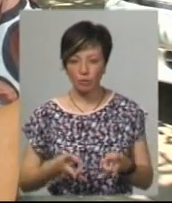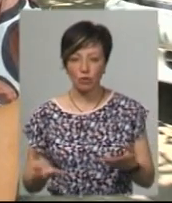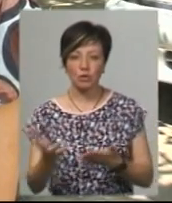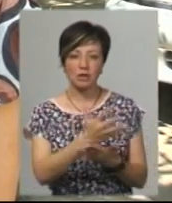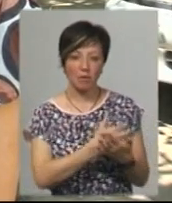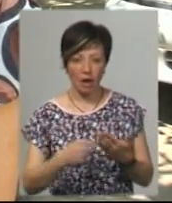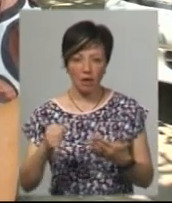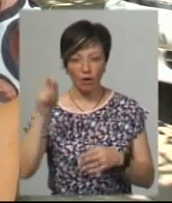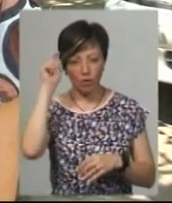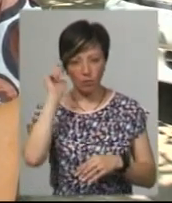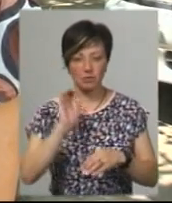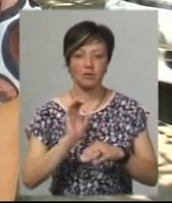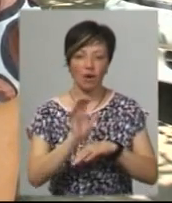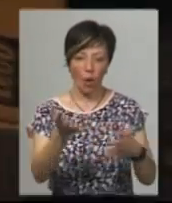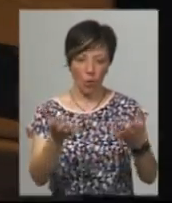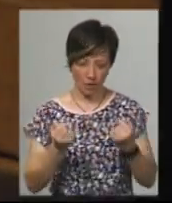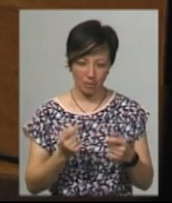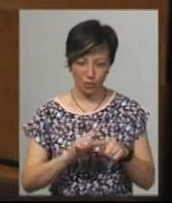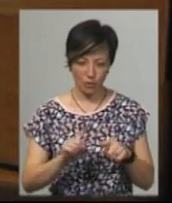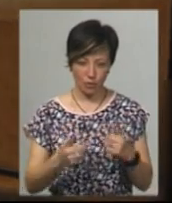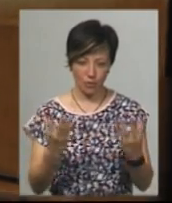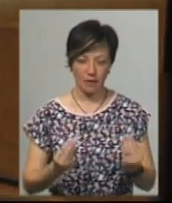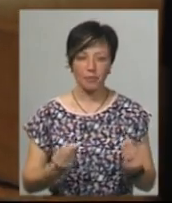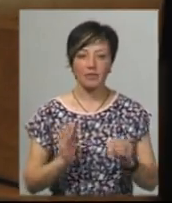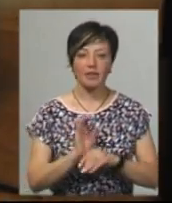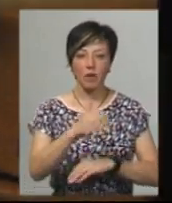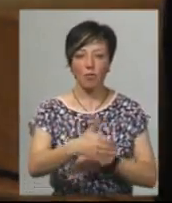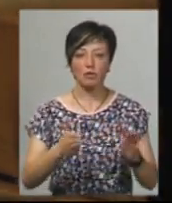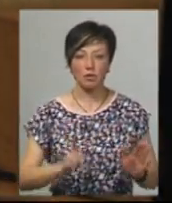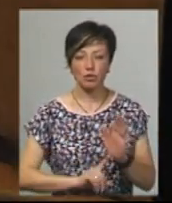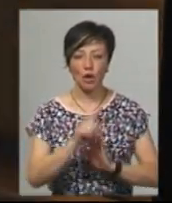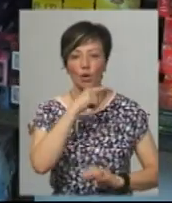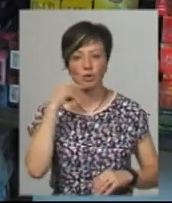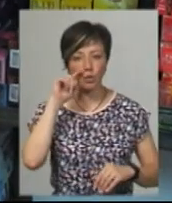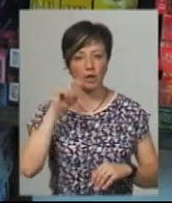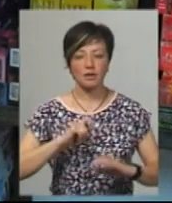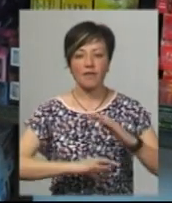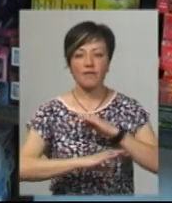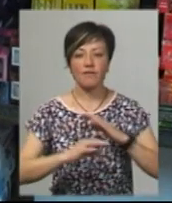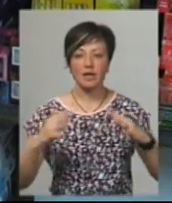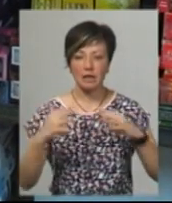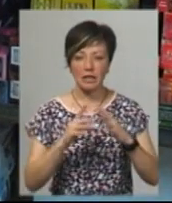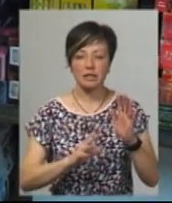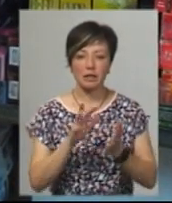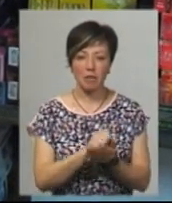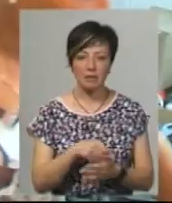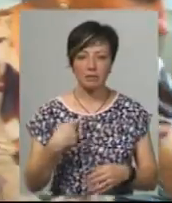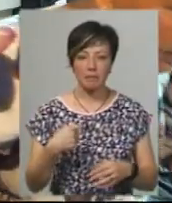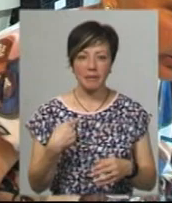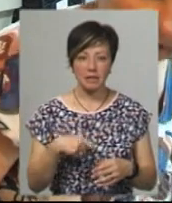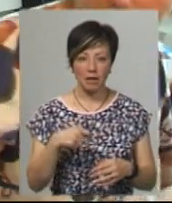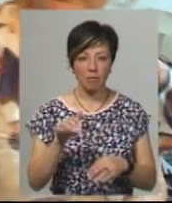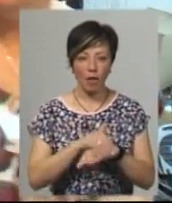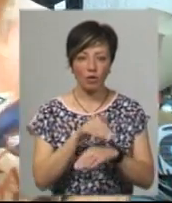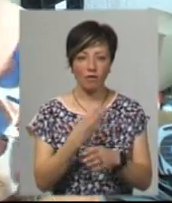зібрали. І хлопці наші отримають на днях. Відправкою посилок на схід від початку російсько-української війни займається президент благодійного фонду